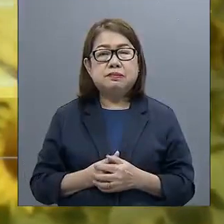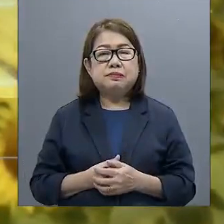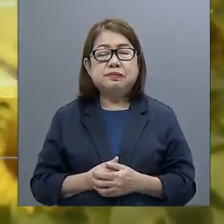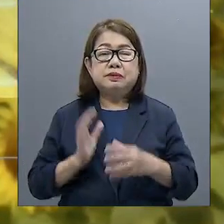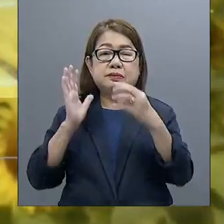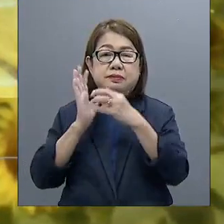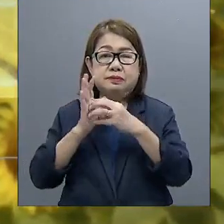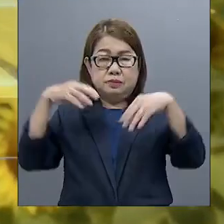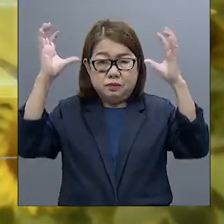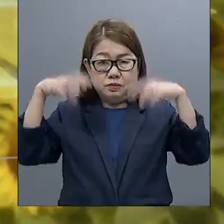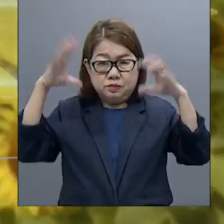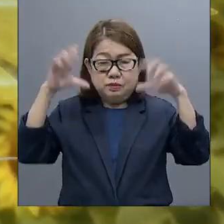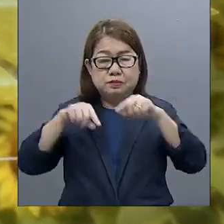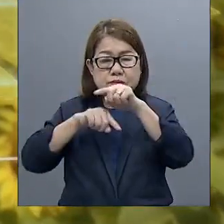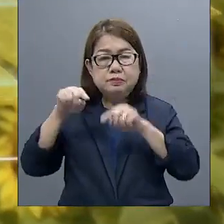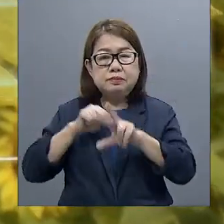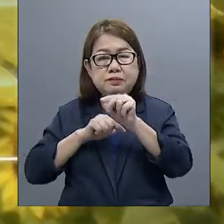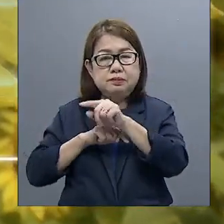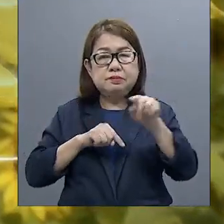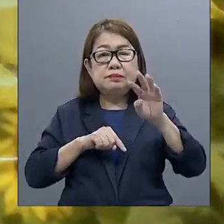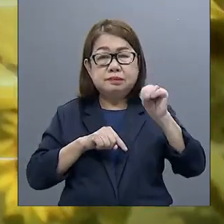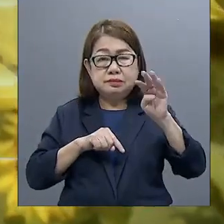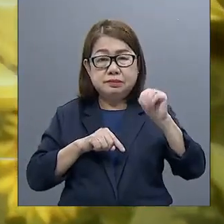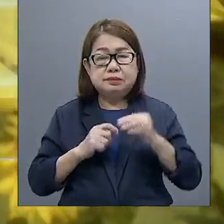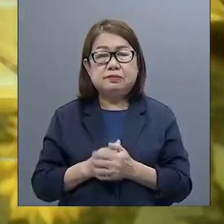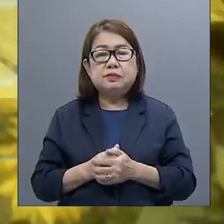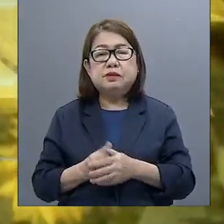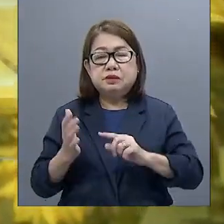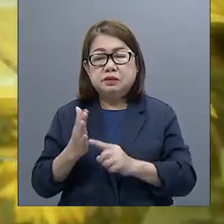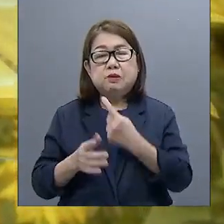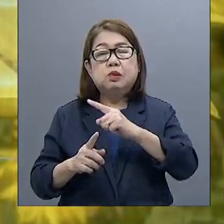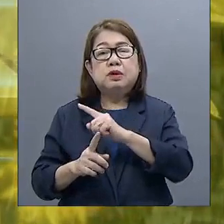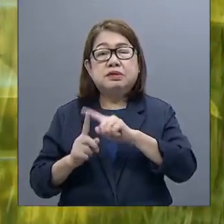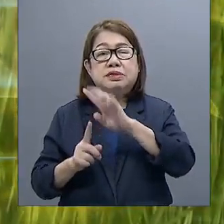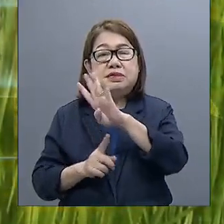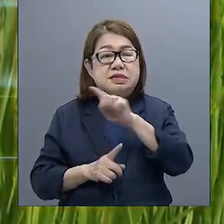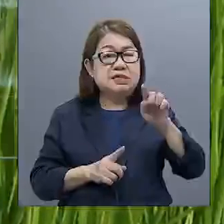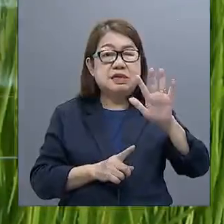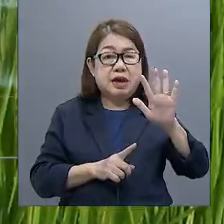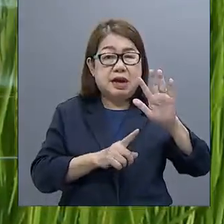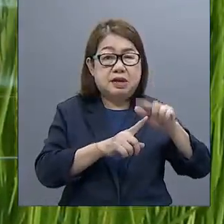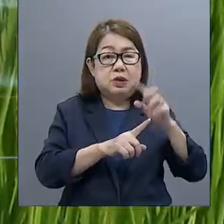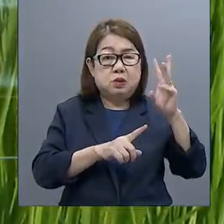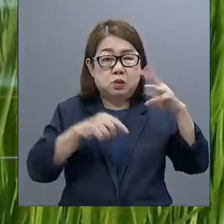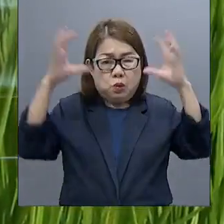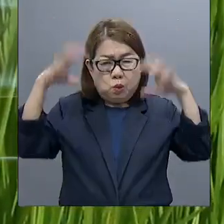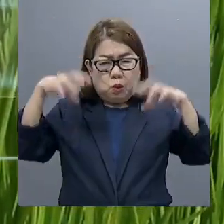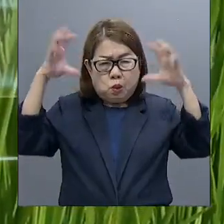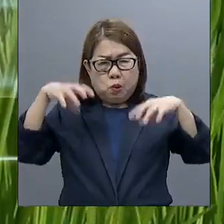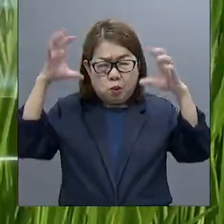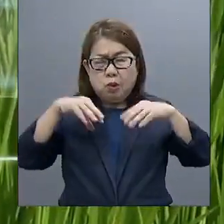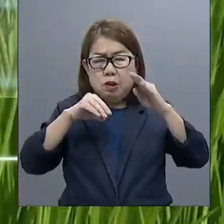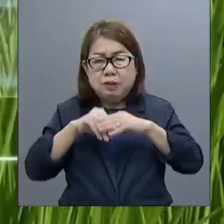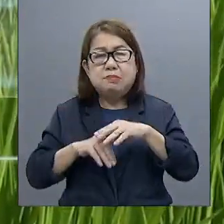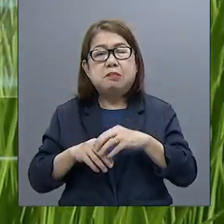ภาคกลางจะมีฝนฟ้าขนอง 30-40% ของพืนที่ในชวระหวางวัท 4-5 มธุนายนจะมีฝนฟ้าขนองเพิ่มข้นเป็ 40